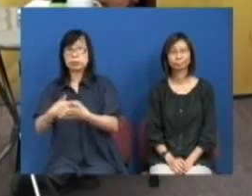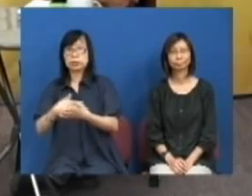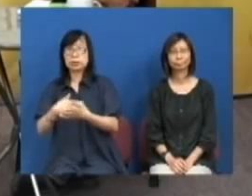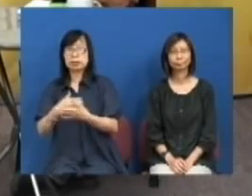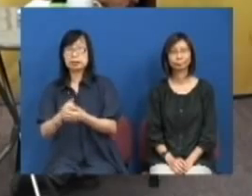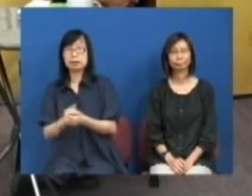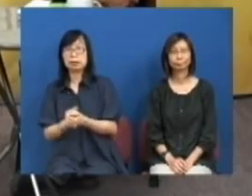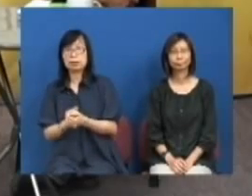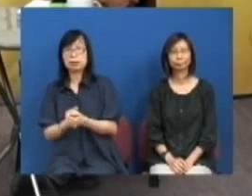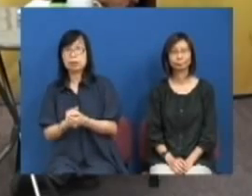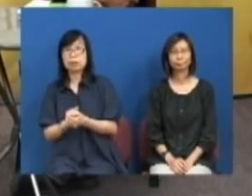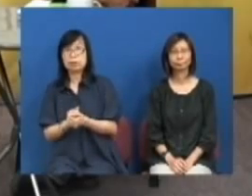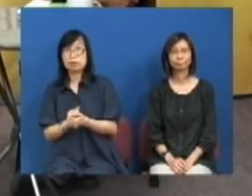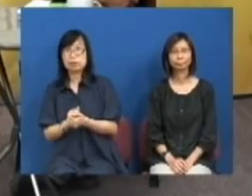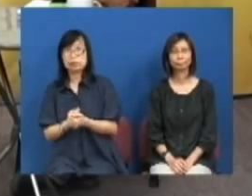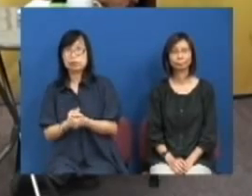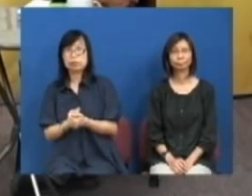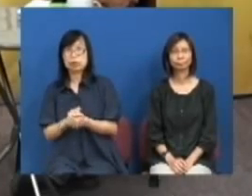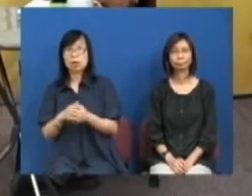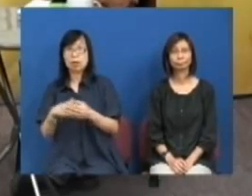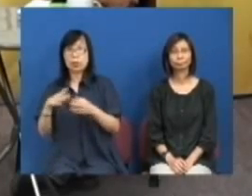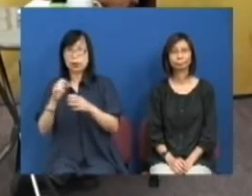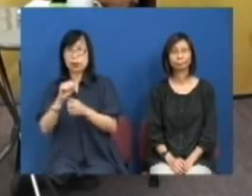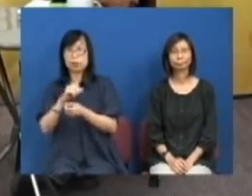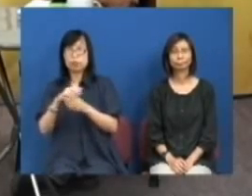稍呢個舒緩嘅